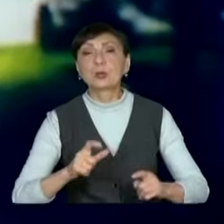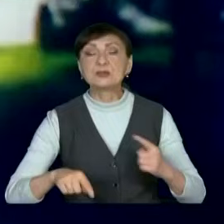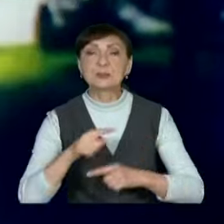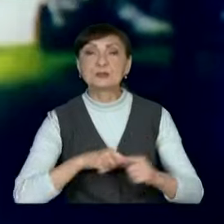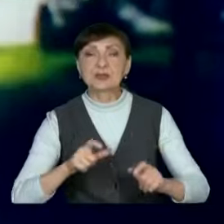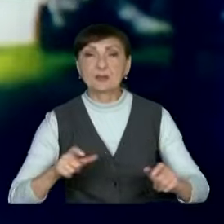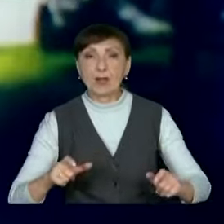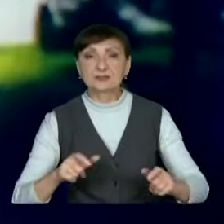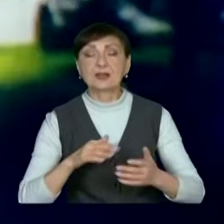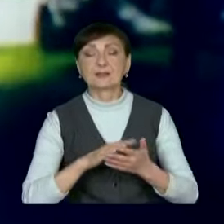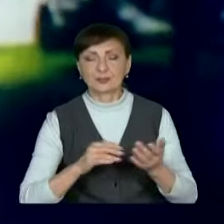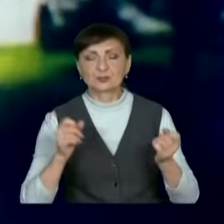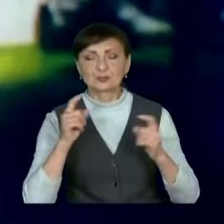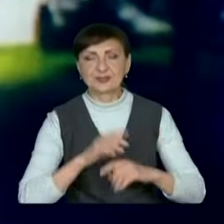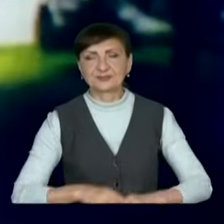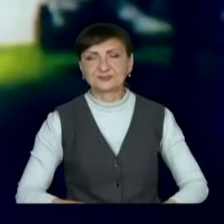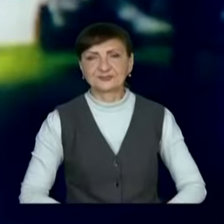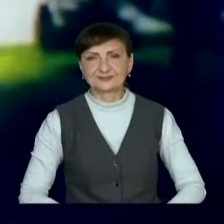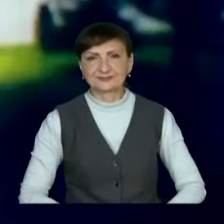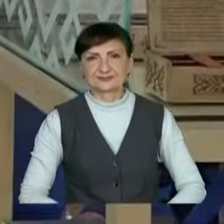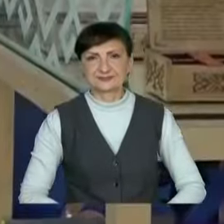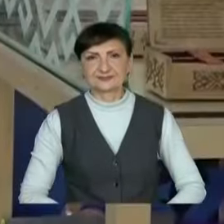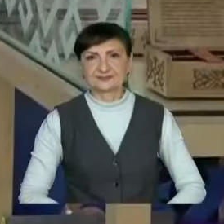предприниматели мегаполиса, узнаем у Адели Акжаркеновой.